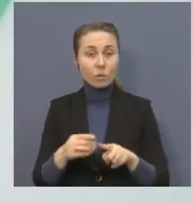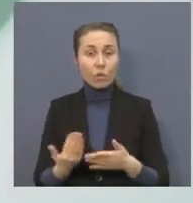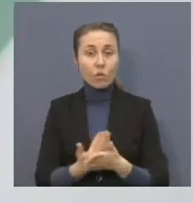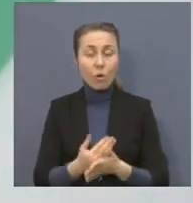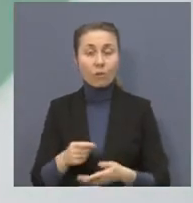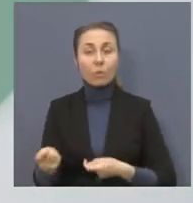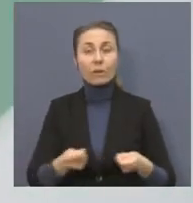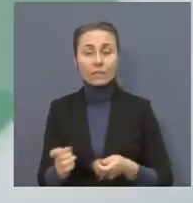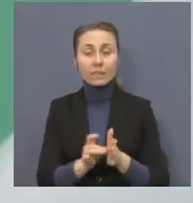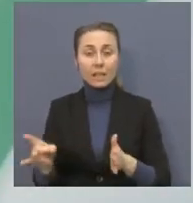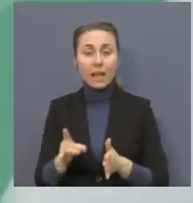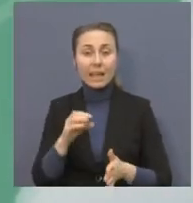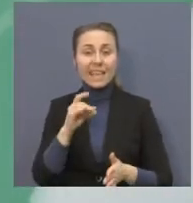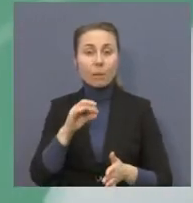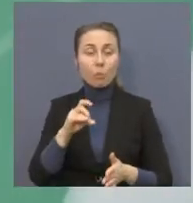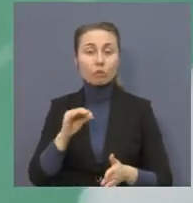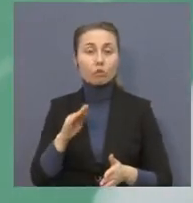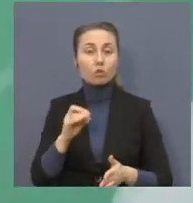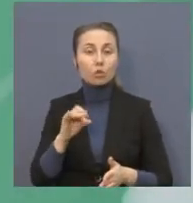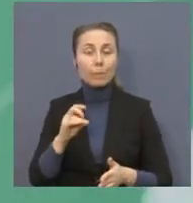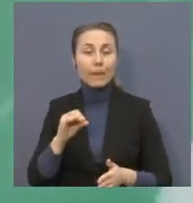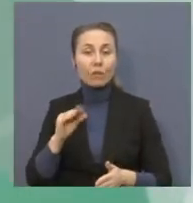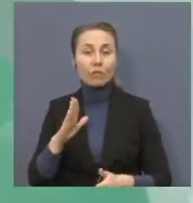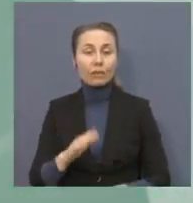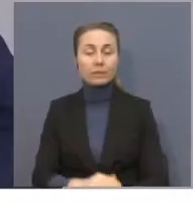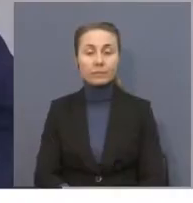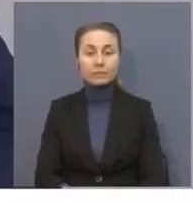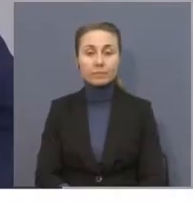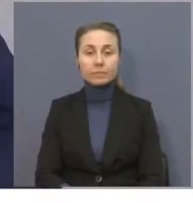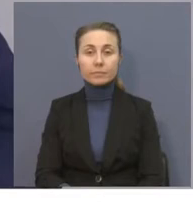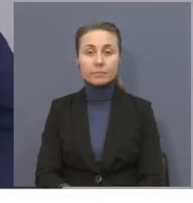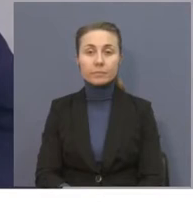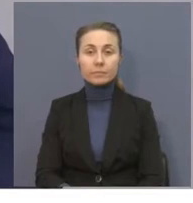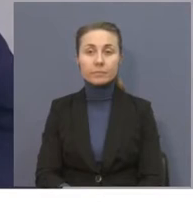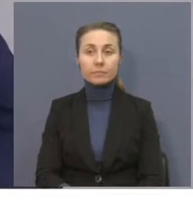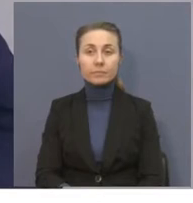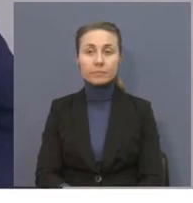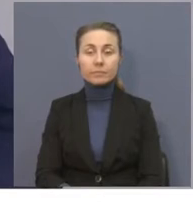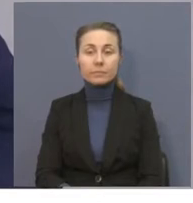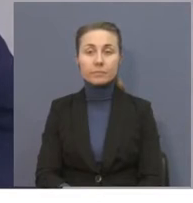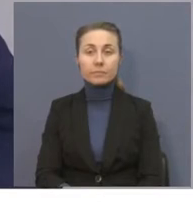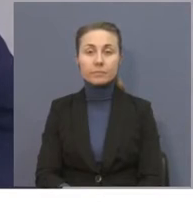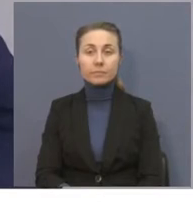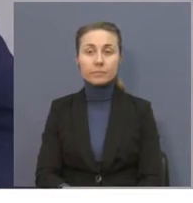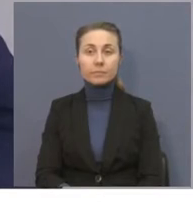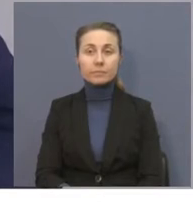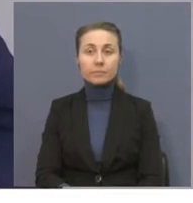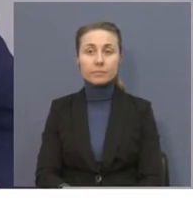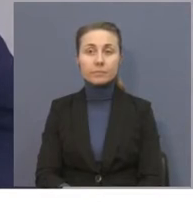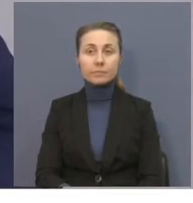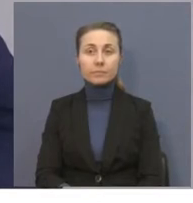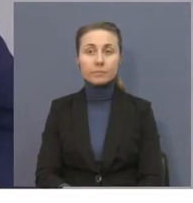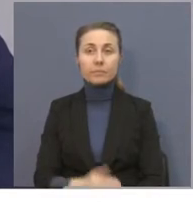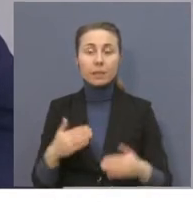руководителя района. Им стал Ербол Жусубеков. Құрметті кеңес қатысушылар, осы кеңестің алдында